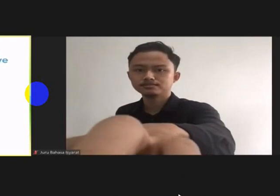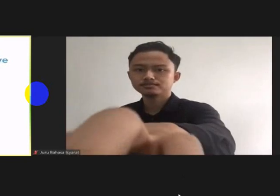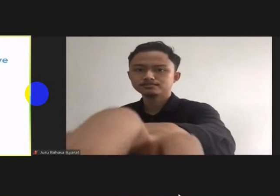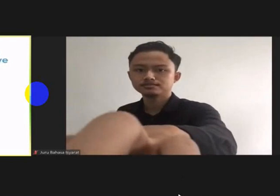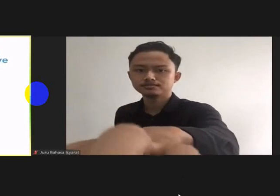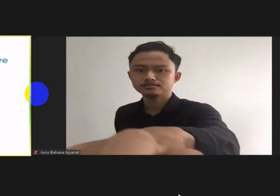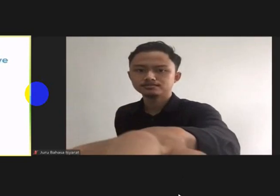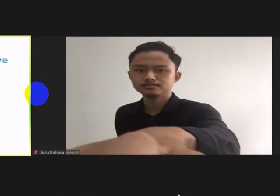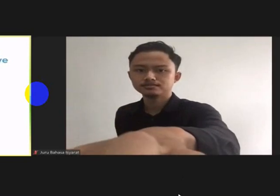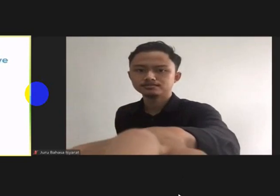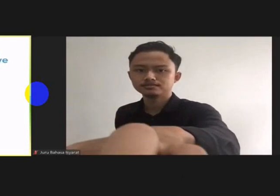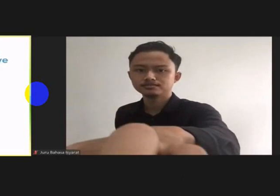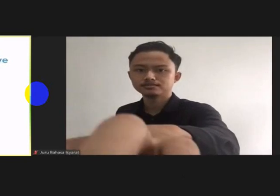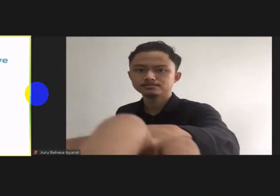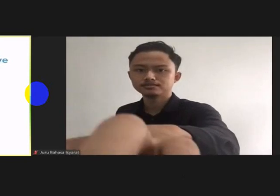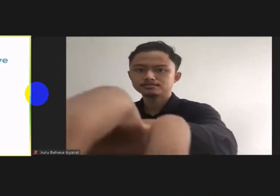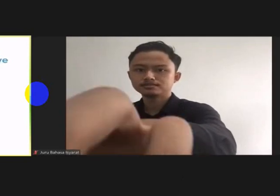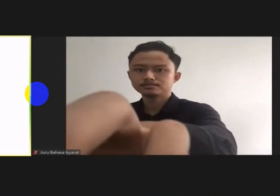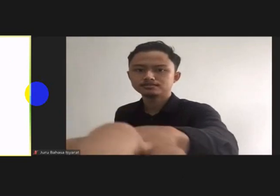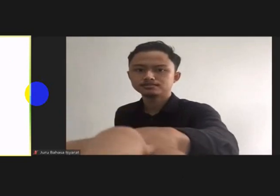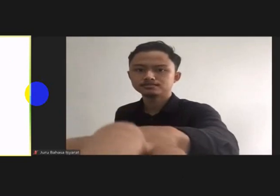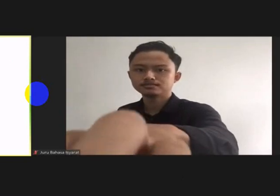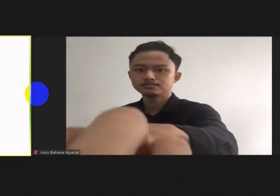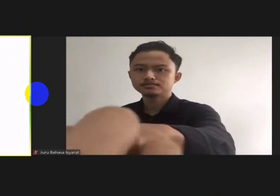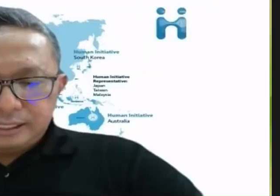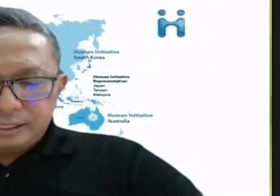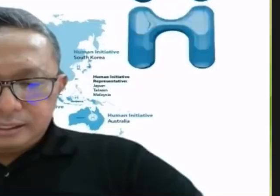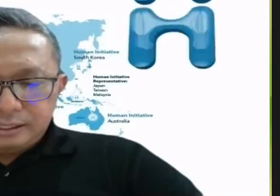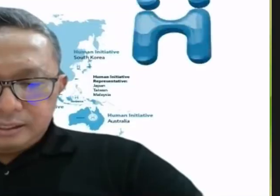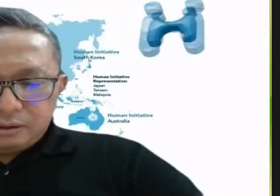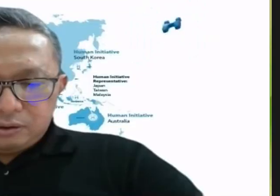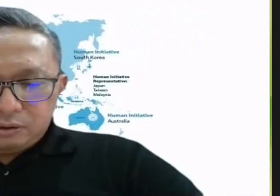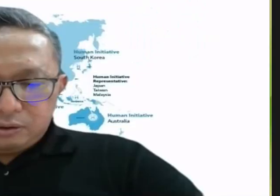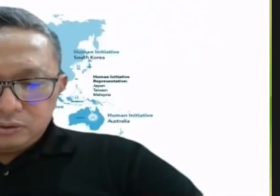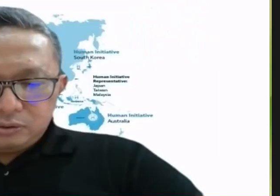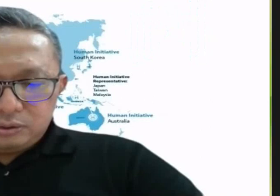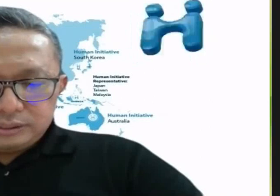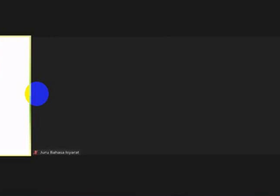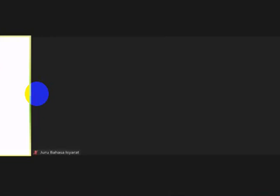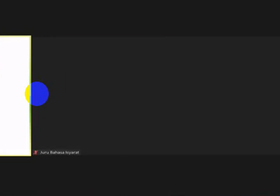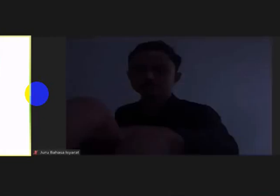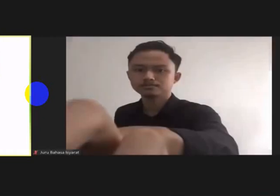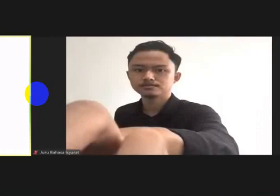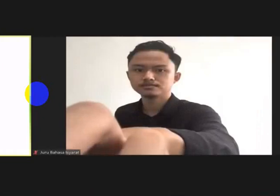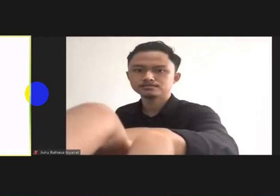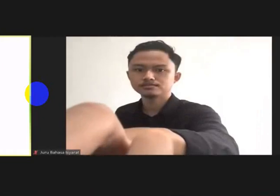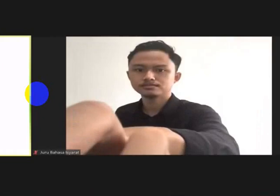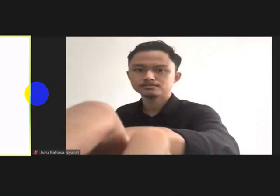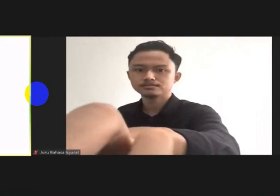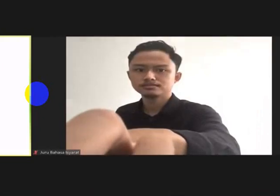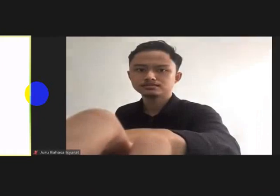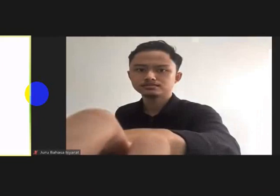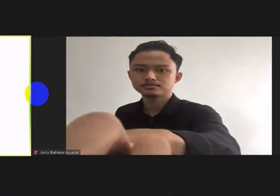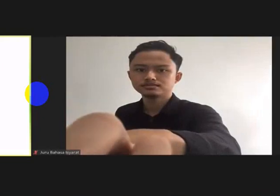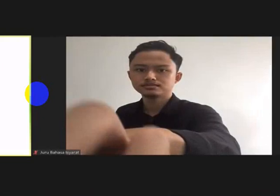ya. Beliau adalah konsultan